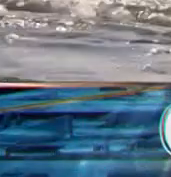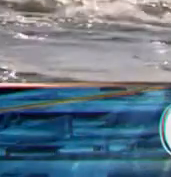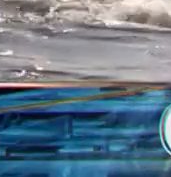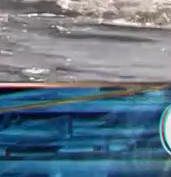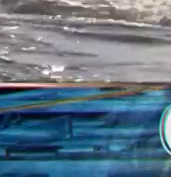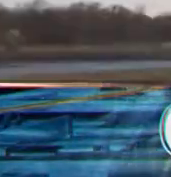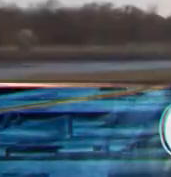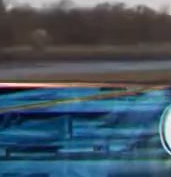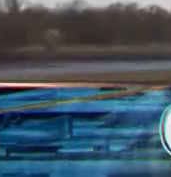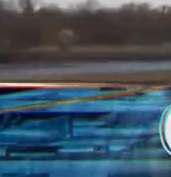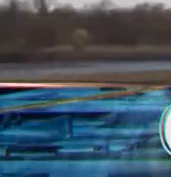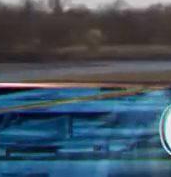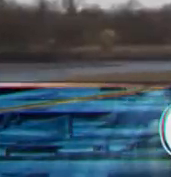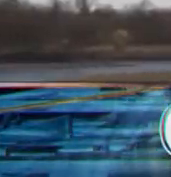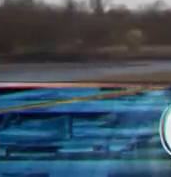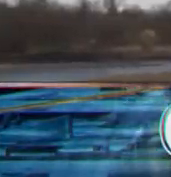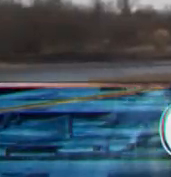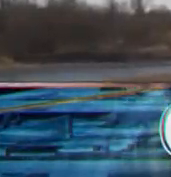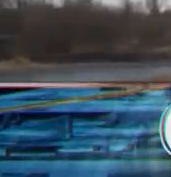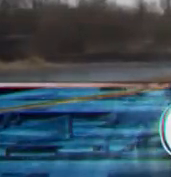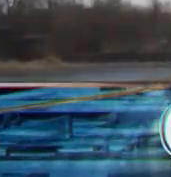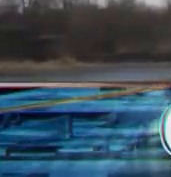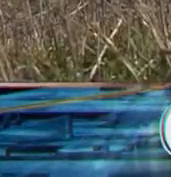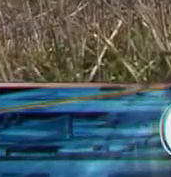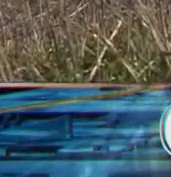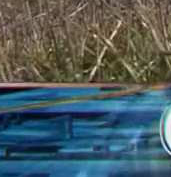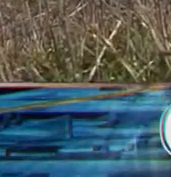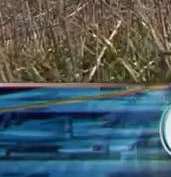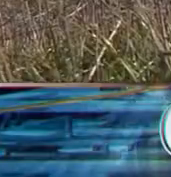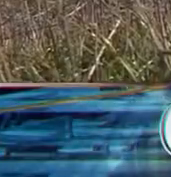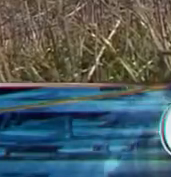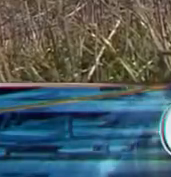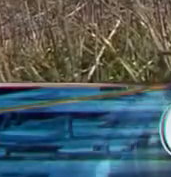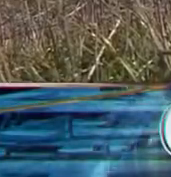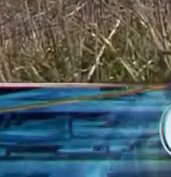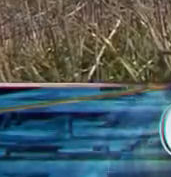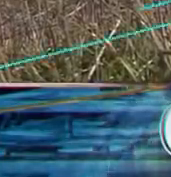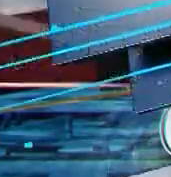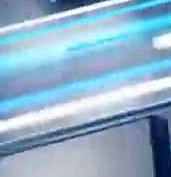Погода шепчет. Какими погодными сюрпризами удивит весна жители Алматинской области?